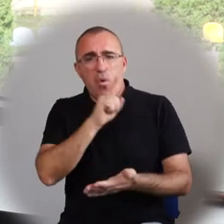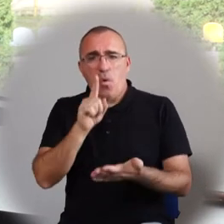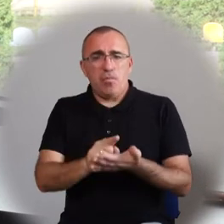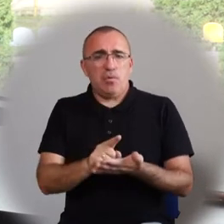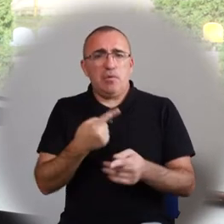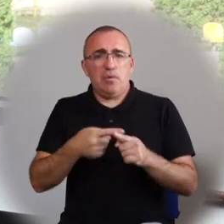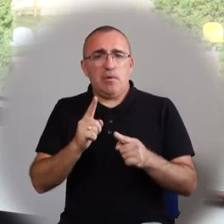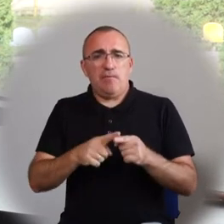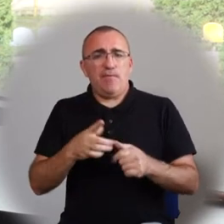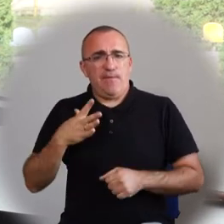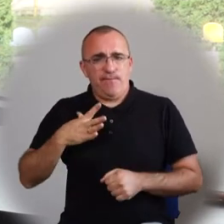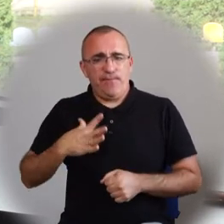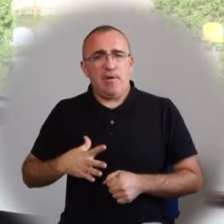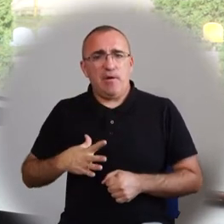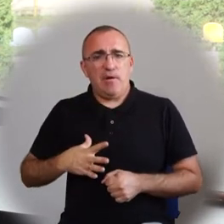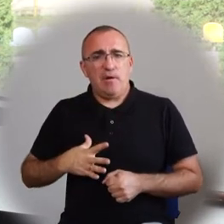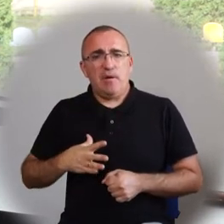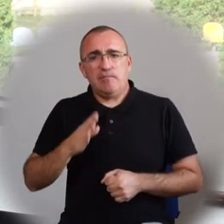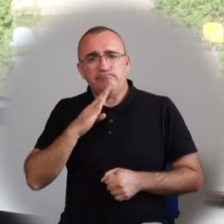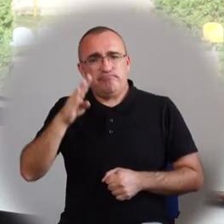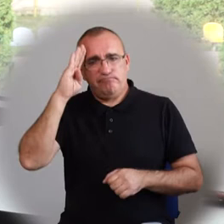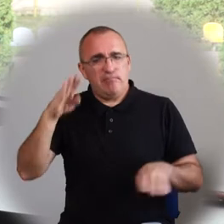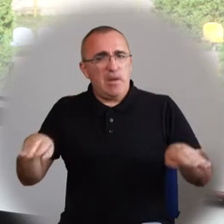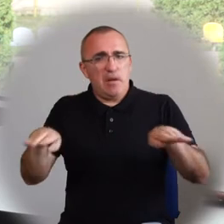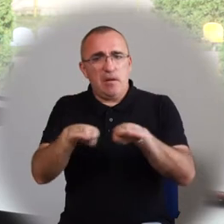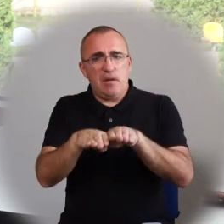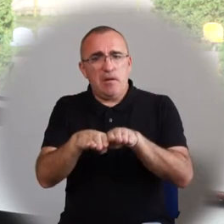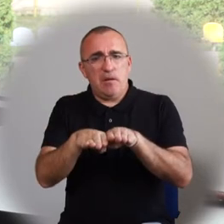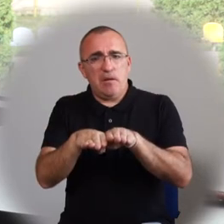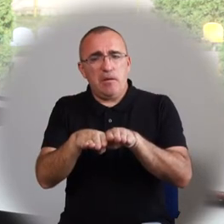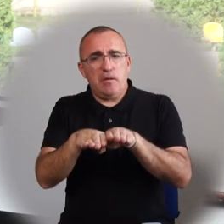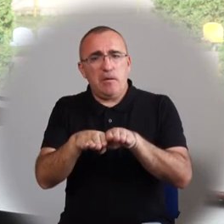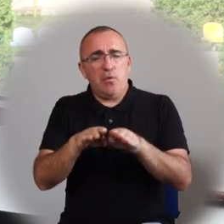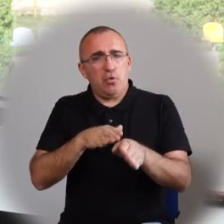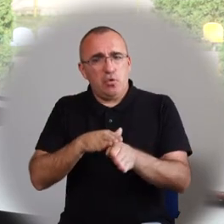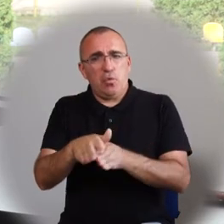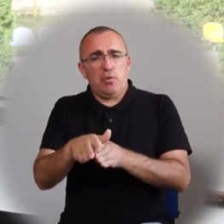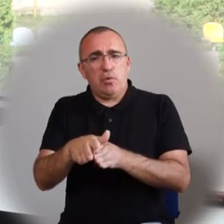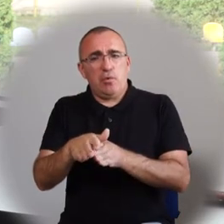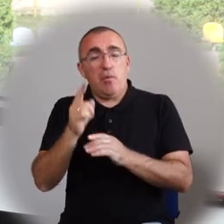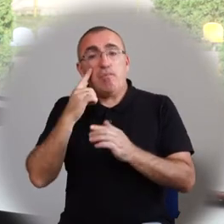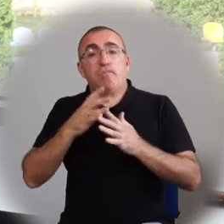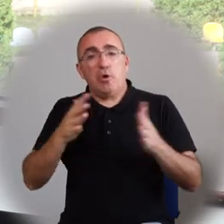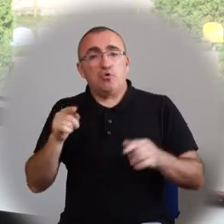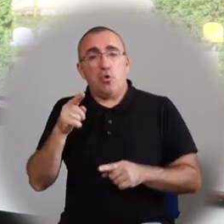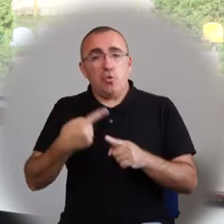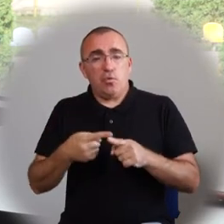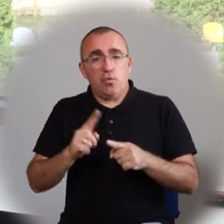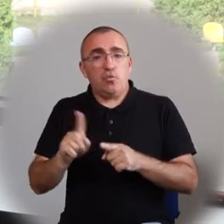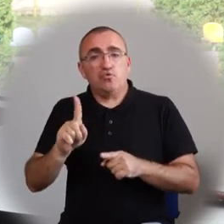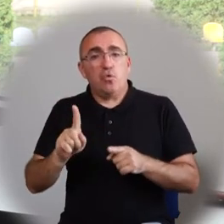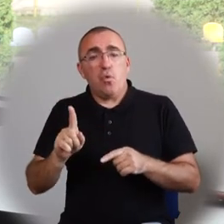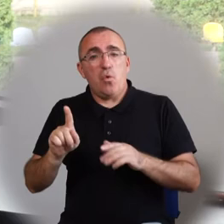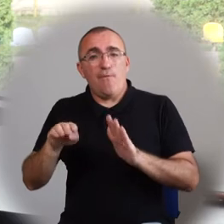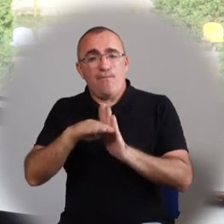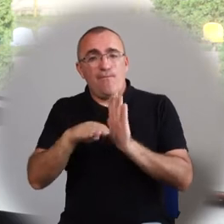відпрацював. Обов'язково це витримка гендерна, тобто у нас дотримано, навіть більше